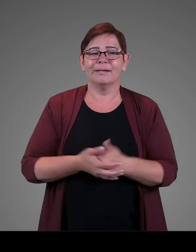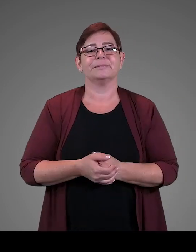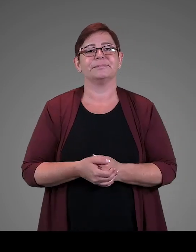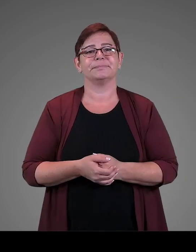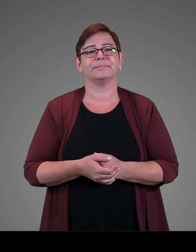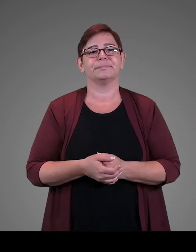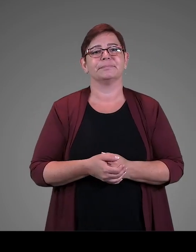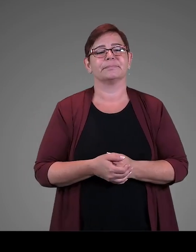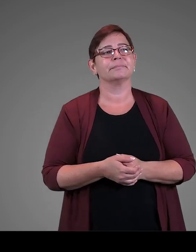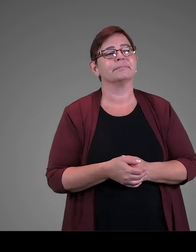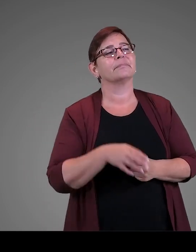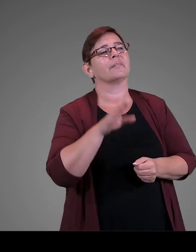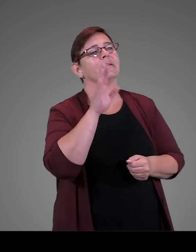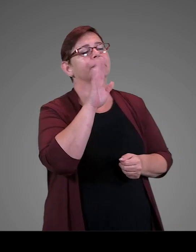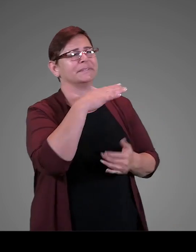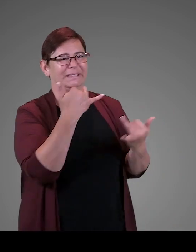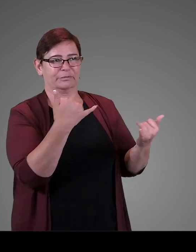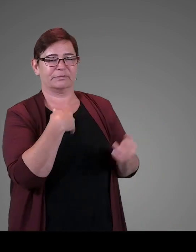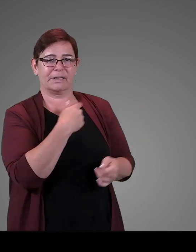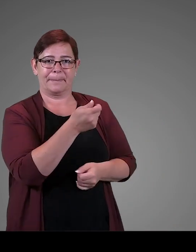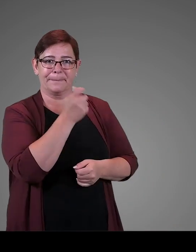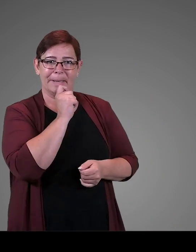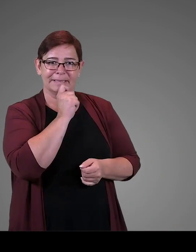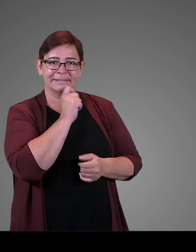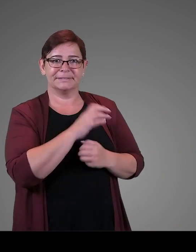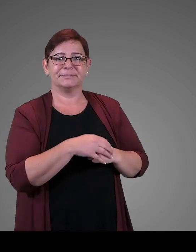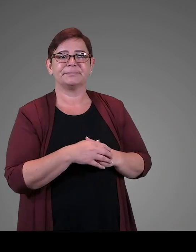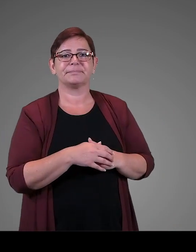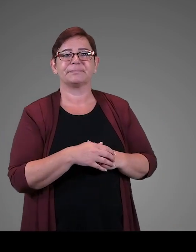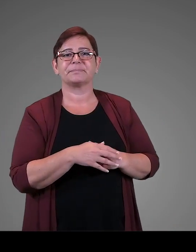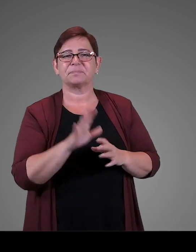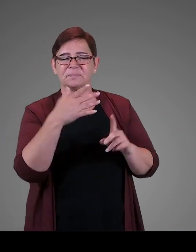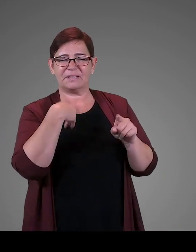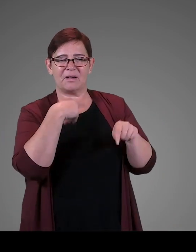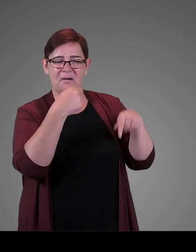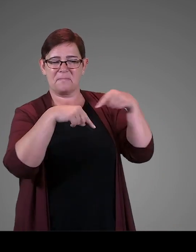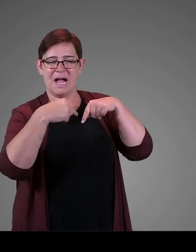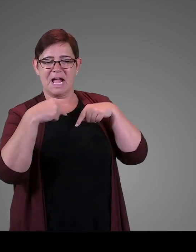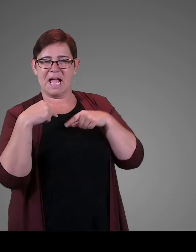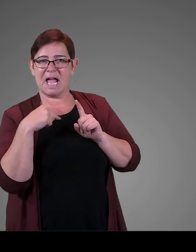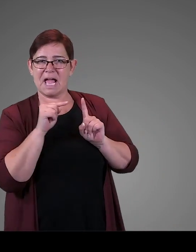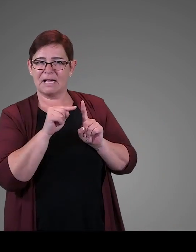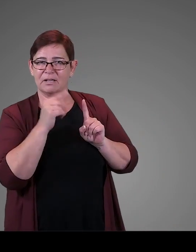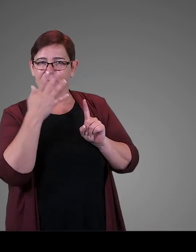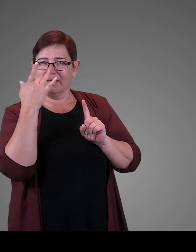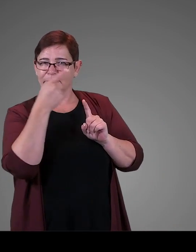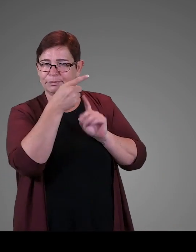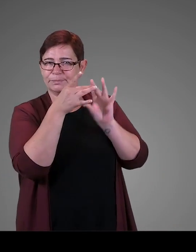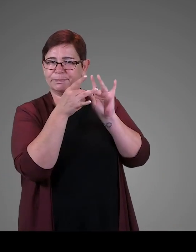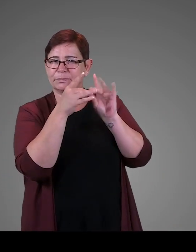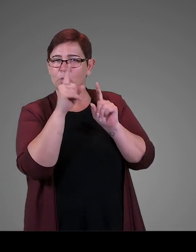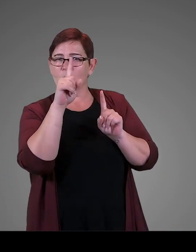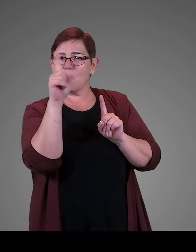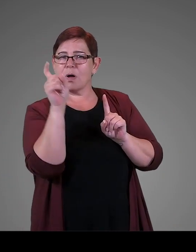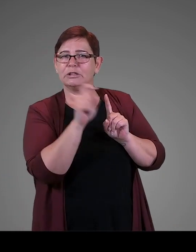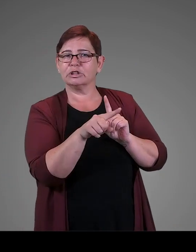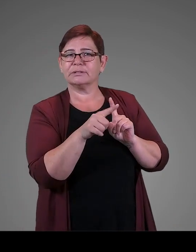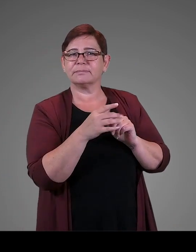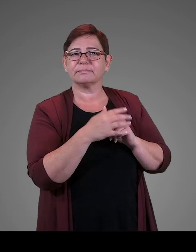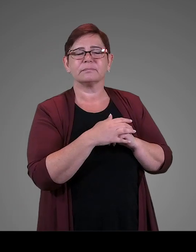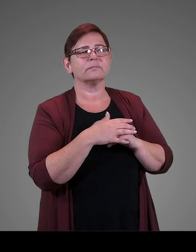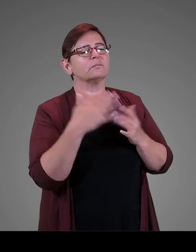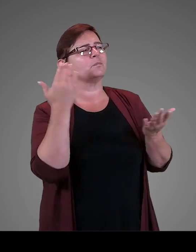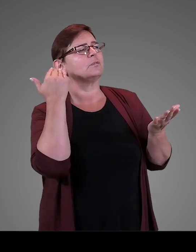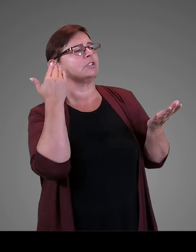J'ai le micro, mais en fait, je reviens comme un peu en arrière. Parce que tantôt, tu posais la question quand on est ici comme